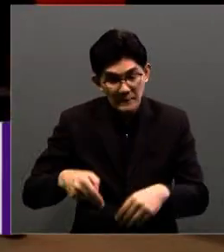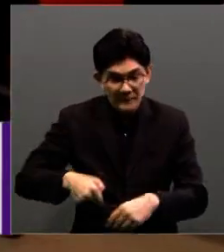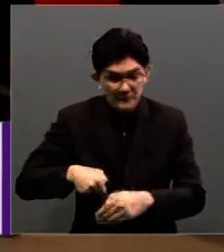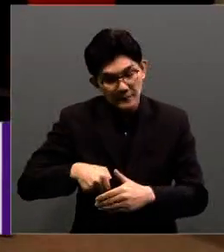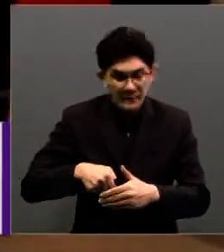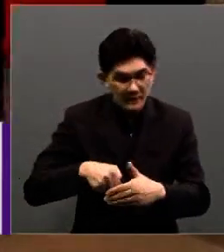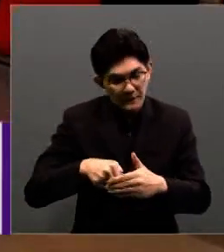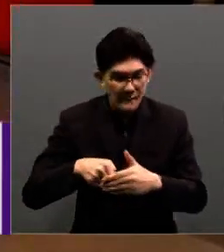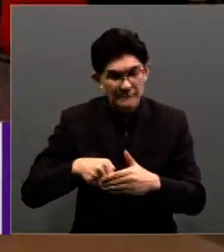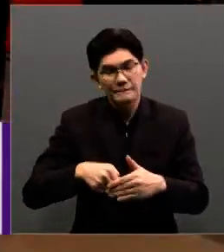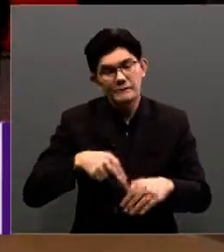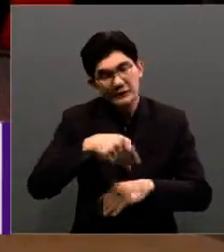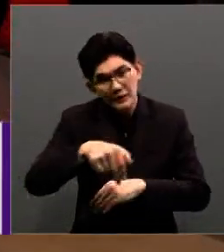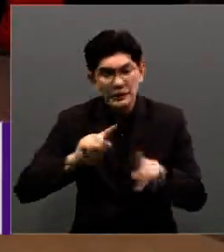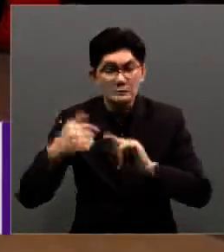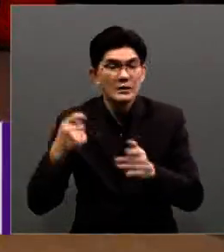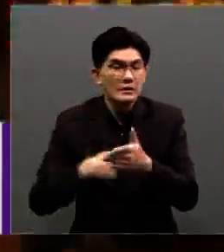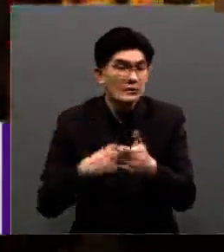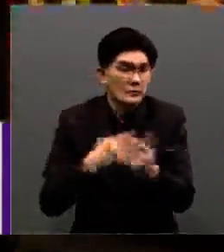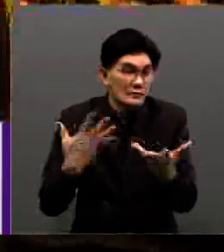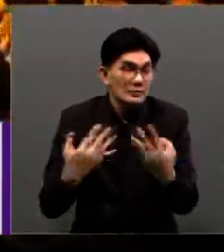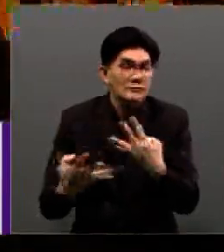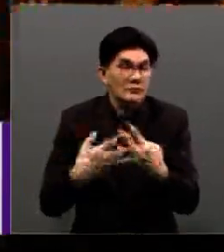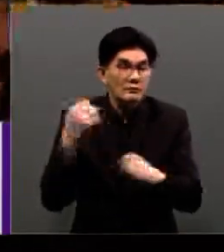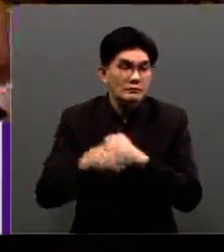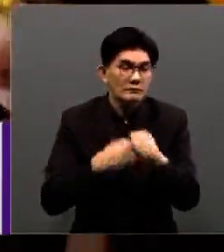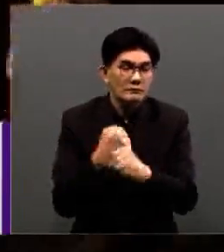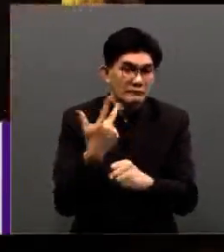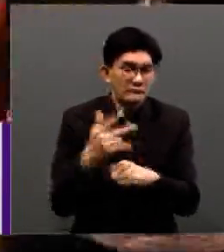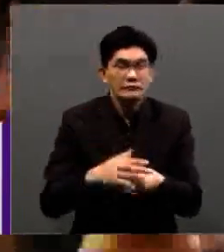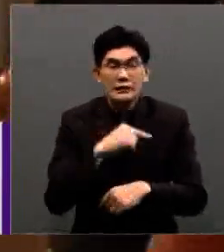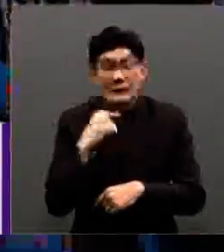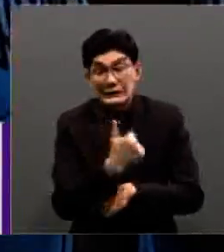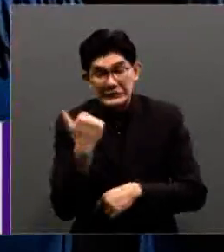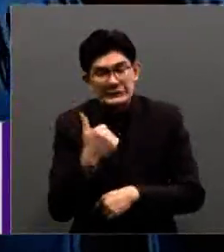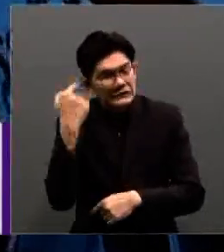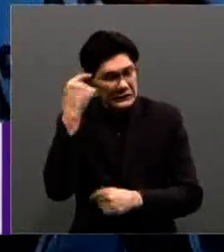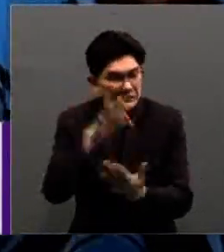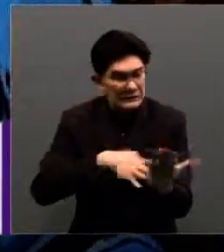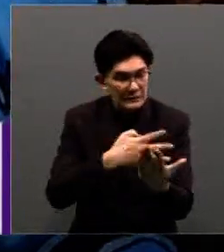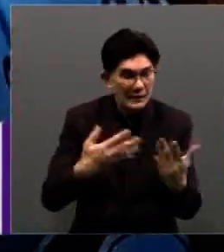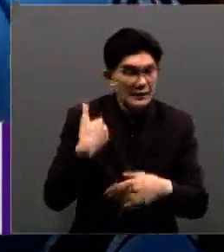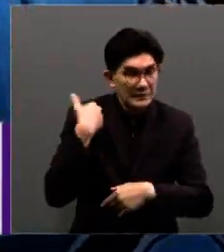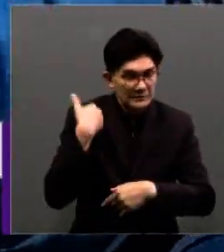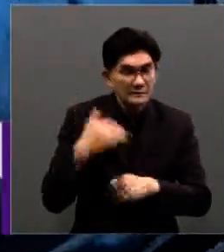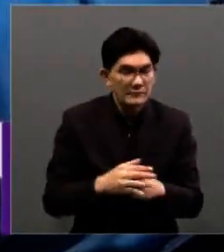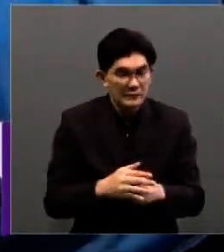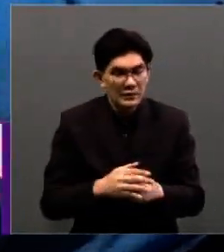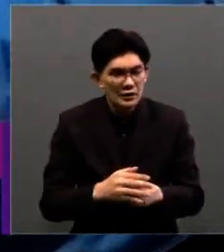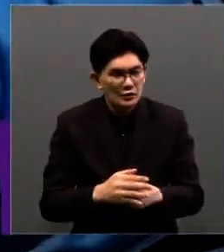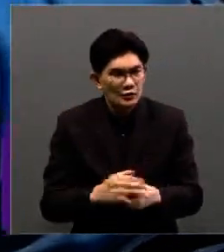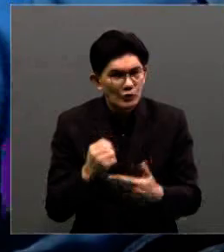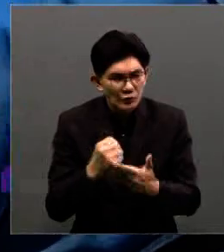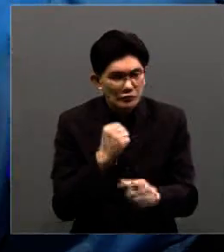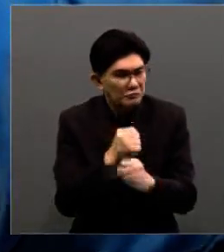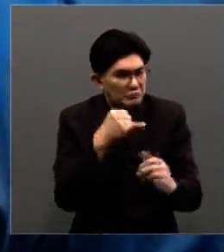อาวุธปืนติดตัวไปในหมู่บ้านโดยไม่มีเหตุสมควรจำคุก 3ปีถ้าผู้อื่นโดยตระเตรียมไว้ก่อนหรือเพิ่มความสะดวกในการจัด